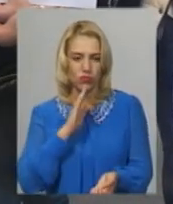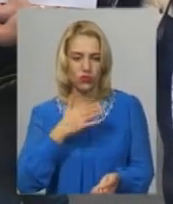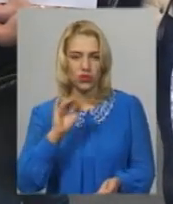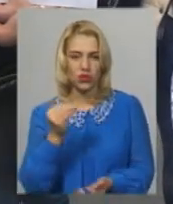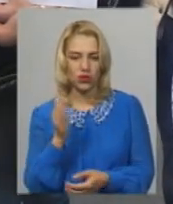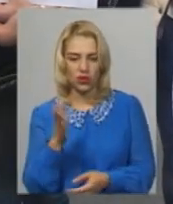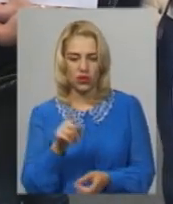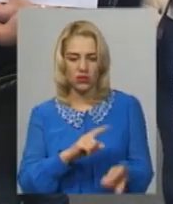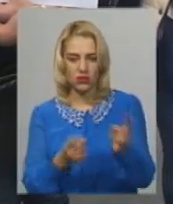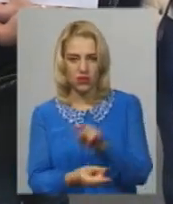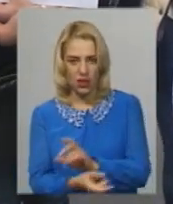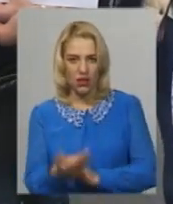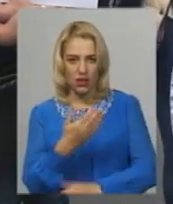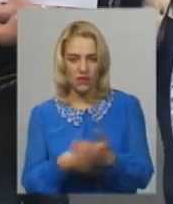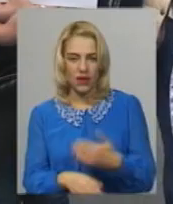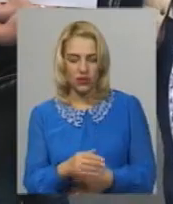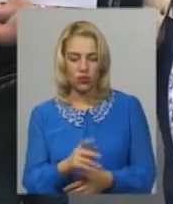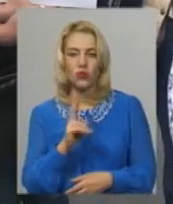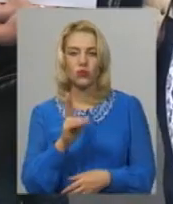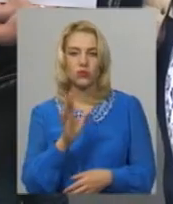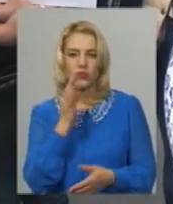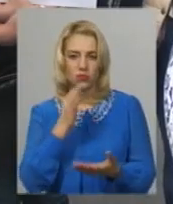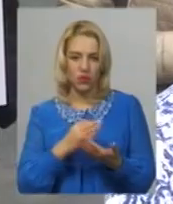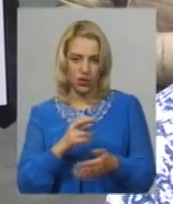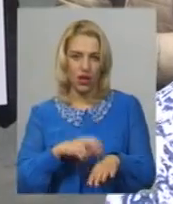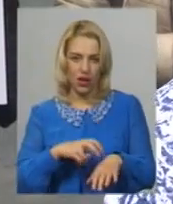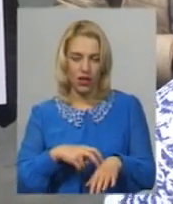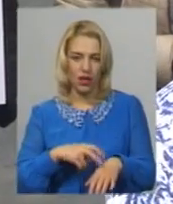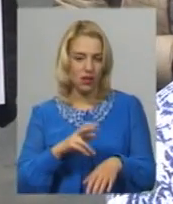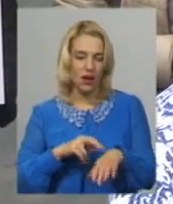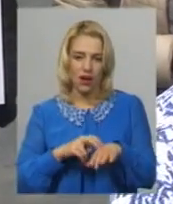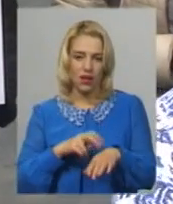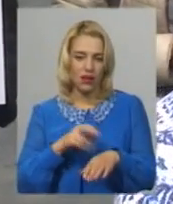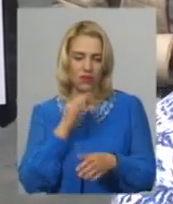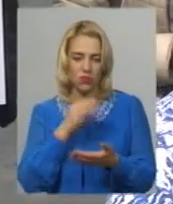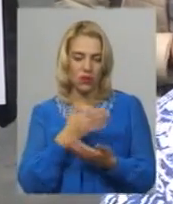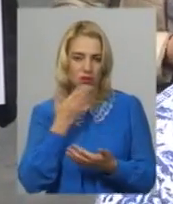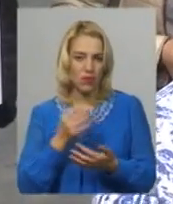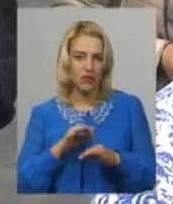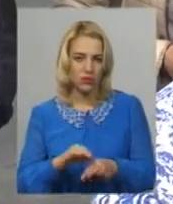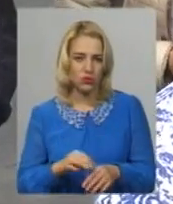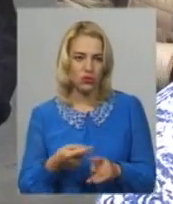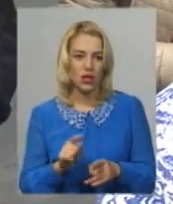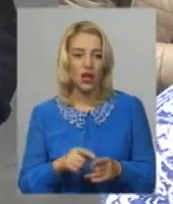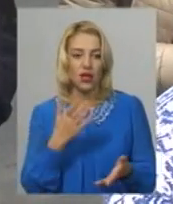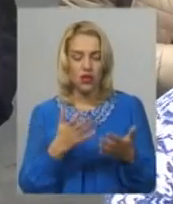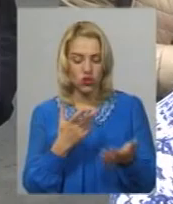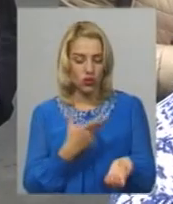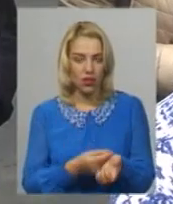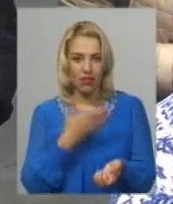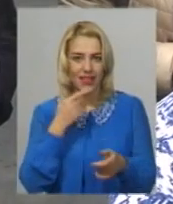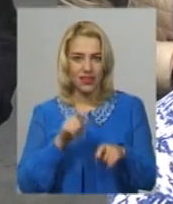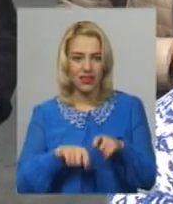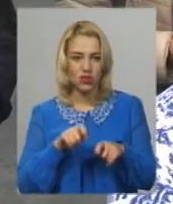вона стане інвалідом. Лікарі за це відповідальність не несуть. Якщо я буду знати, що ця вакцина є не тестована, так як